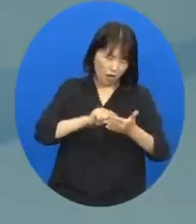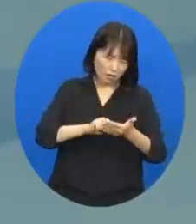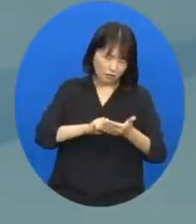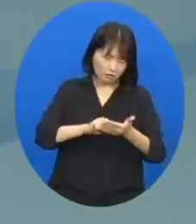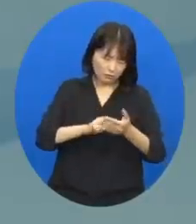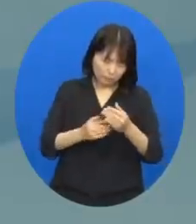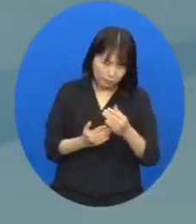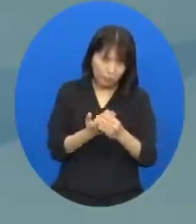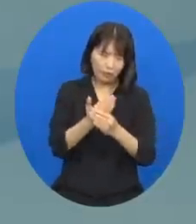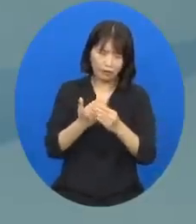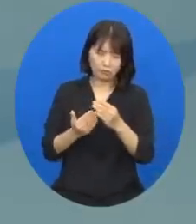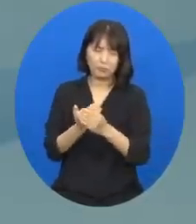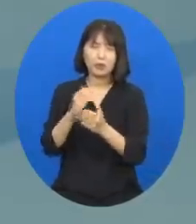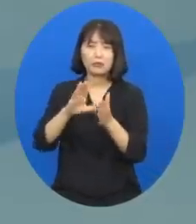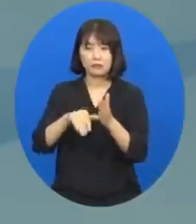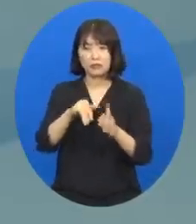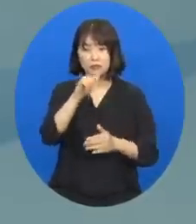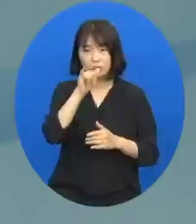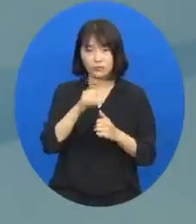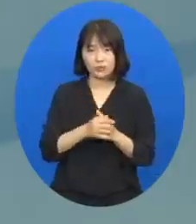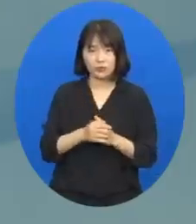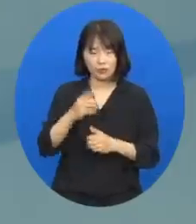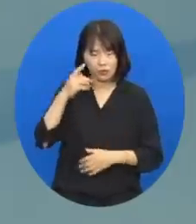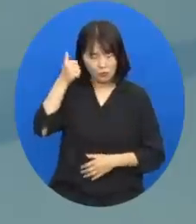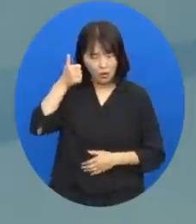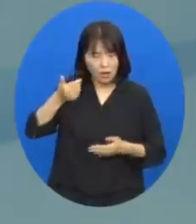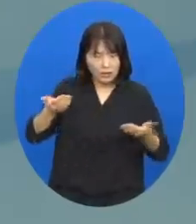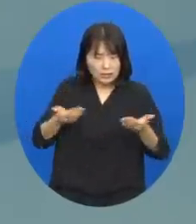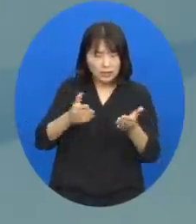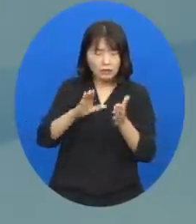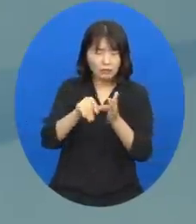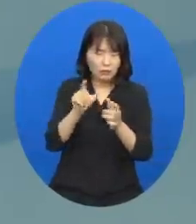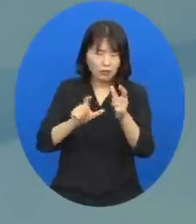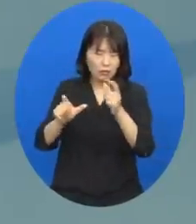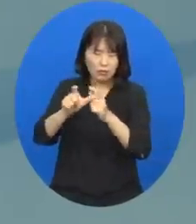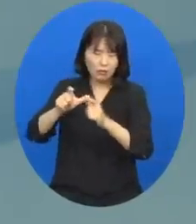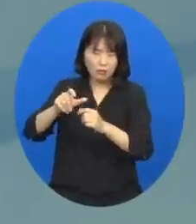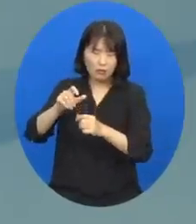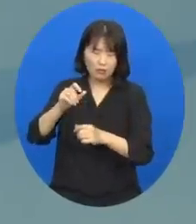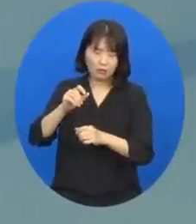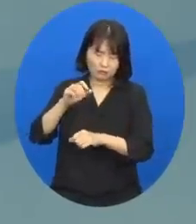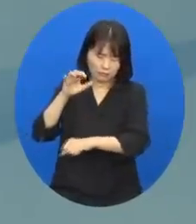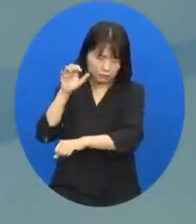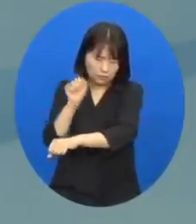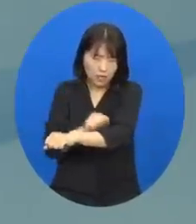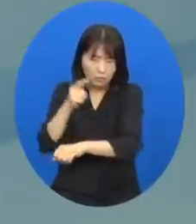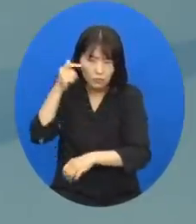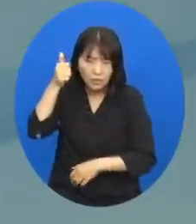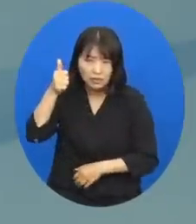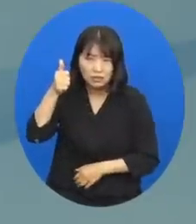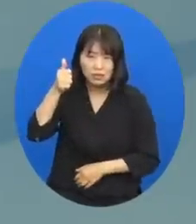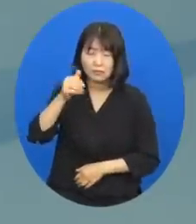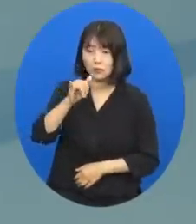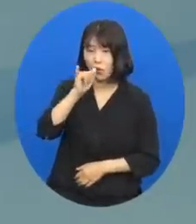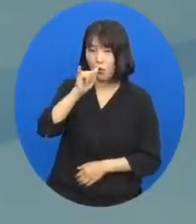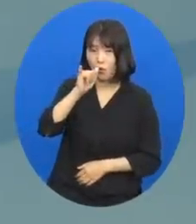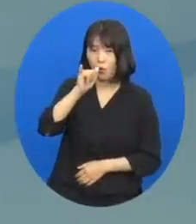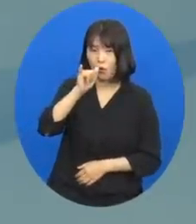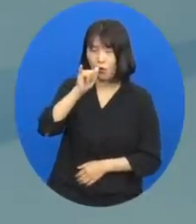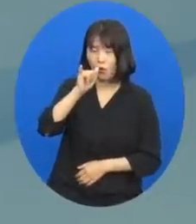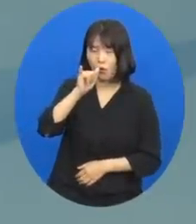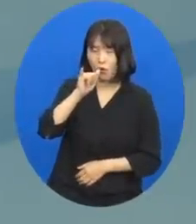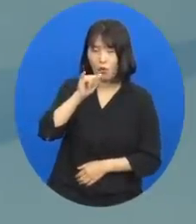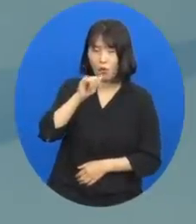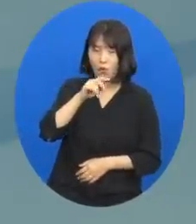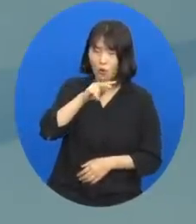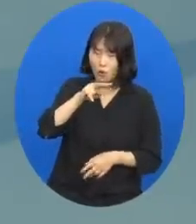페어 때 들 때가 있어요 목회를 하다보면 더 잘 하신 분들 뛰어나신 분들 보면 다 좋으면서도 기뻐하면서 동시에 그